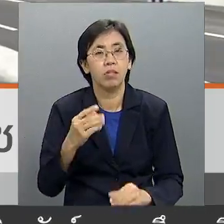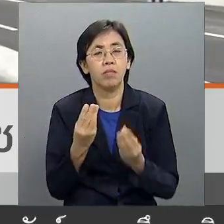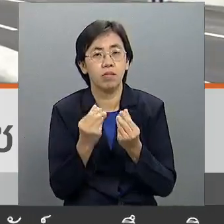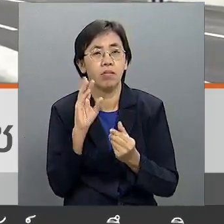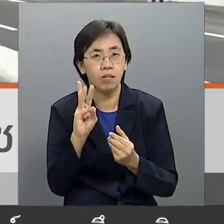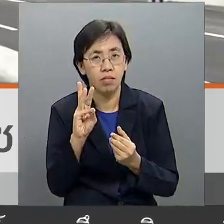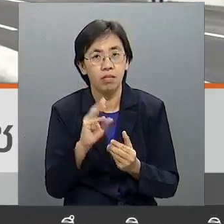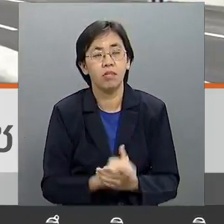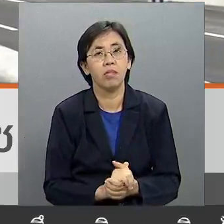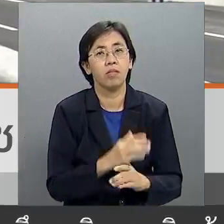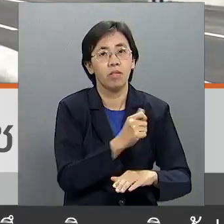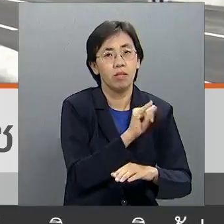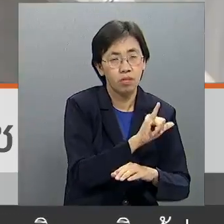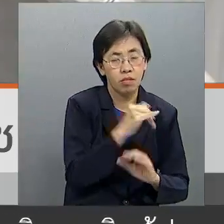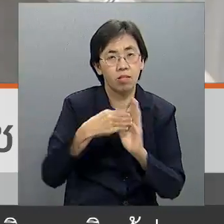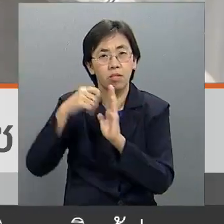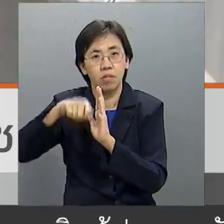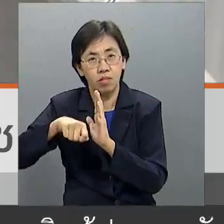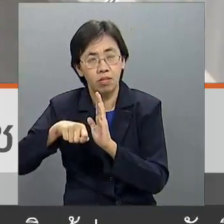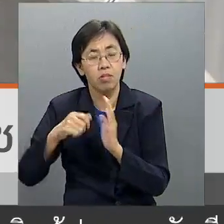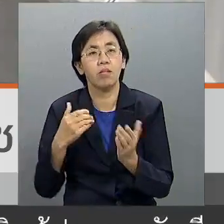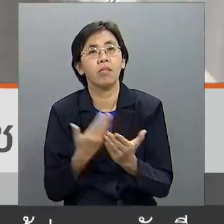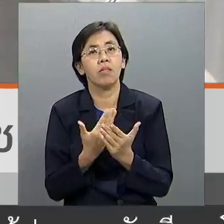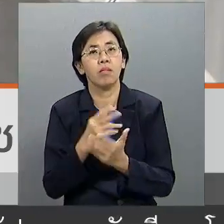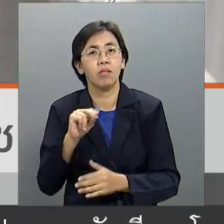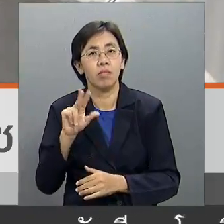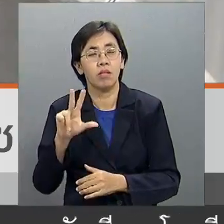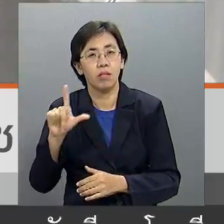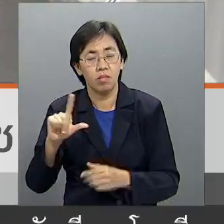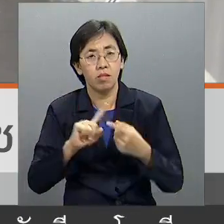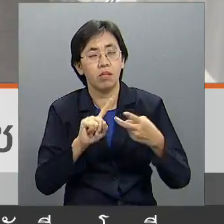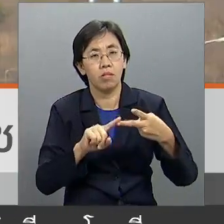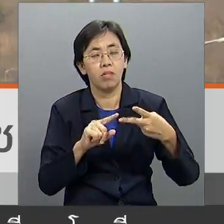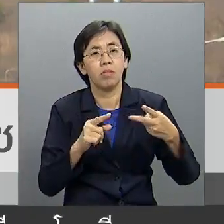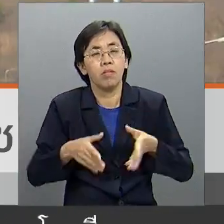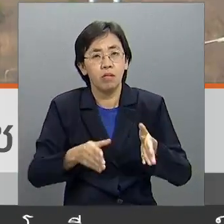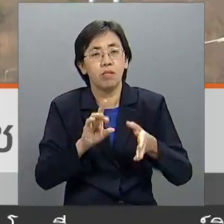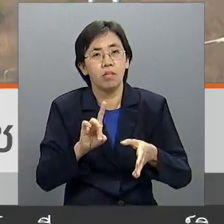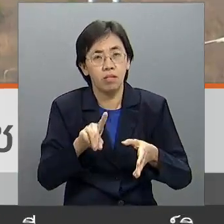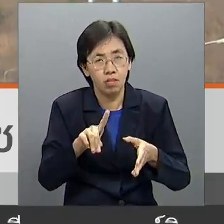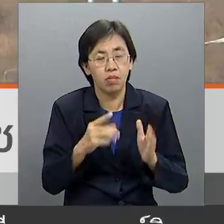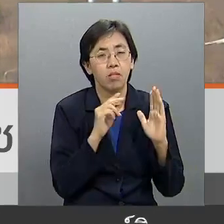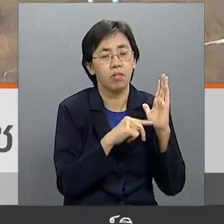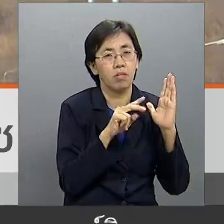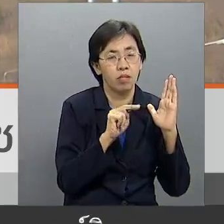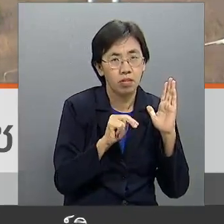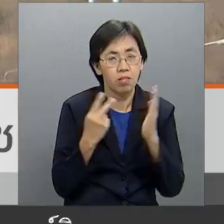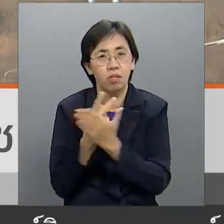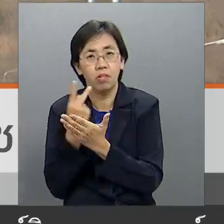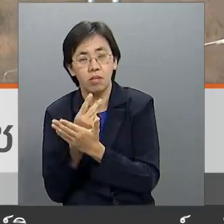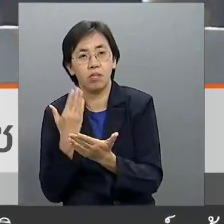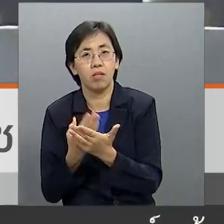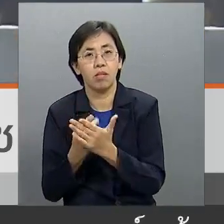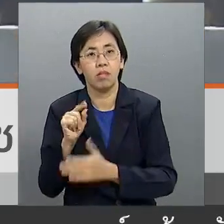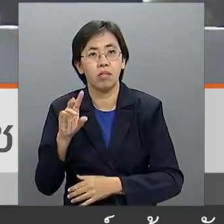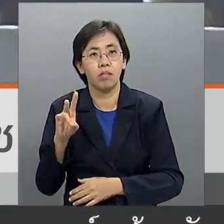นครราชสีมาวงเงินกว่า 33ล้านบาทและหมายเลข 81สายบางใหญ่กาญจนบุรีวงเงินกว่า 27ล้านบาท